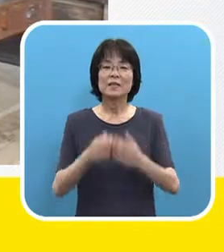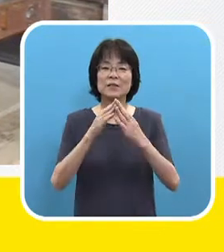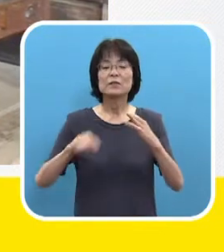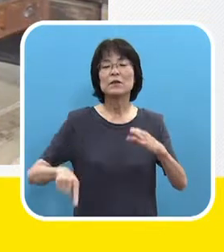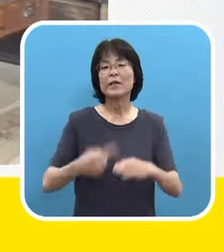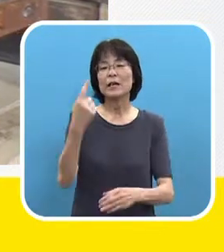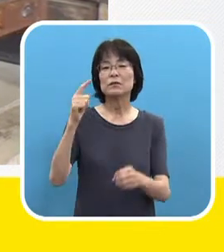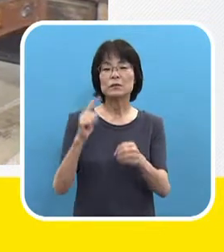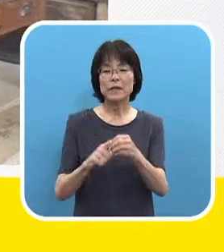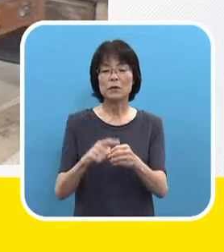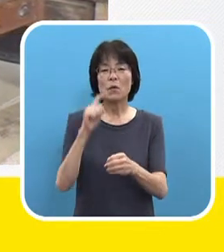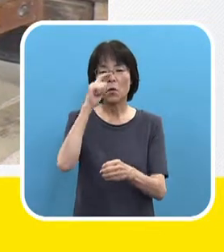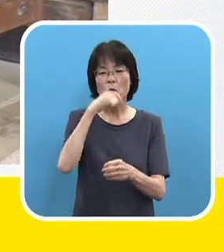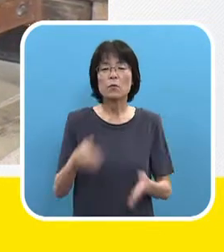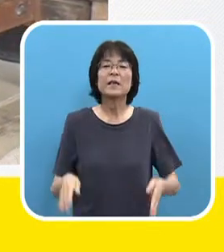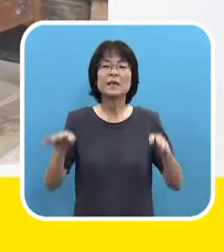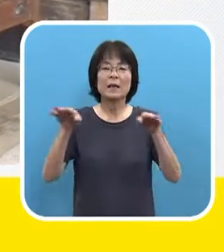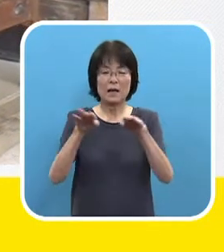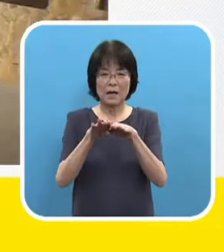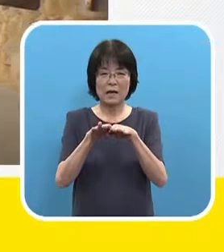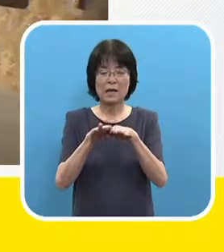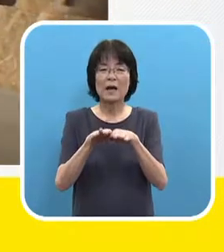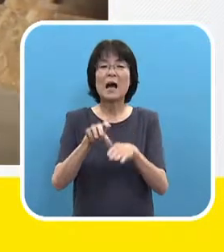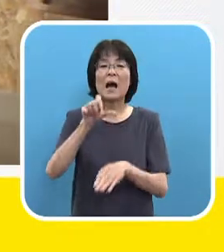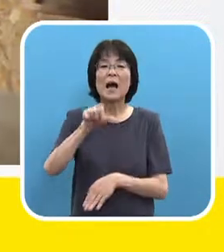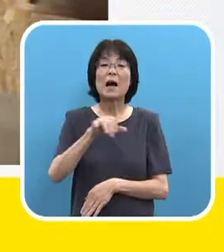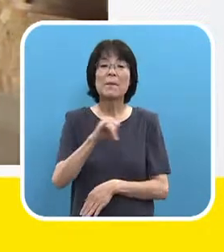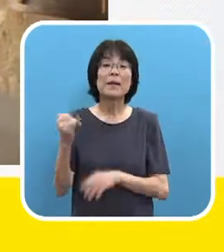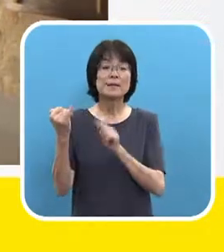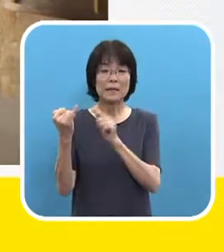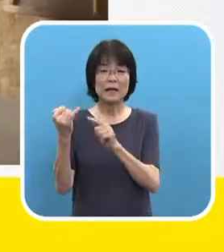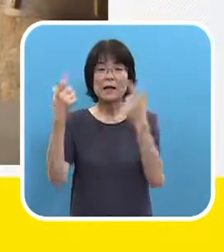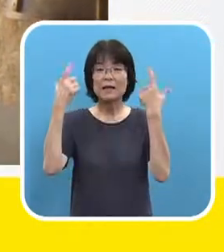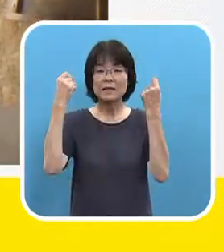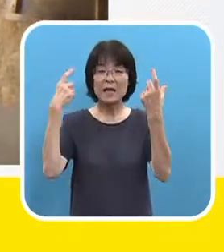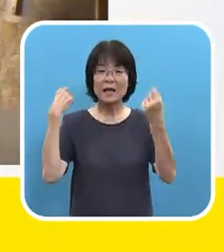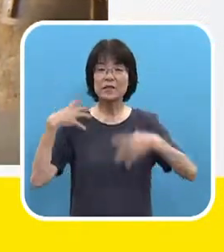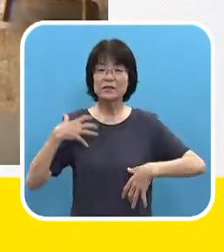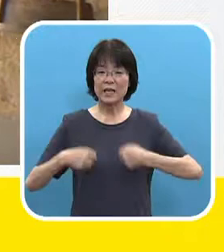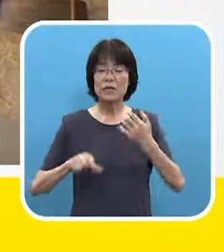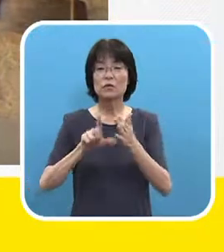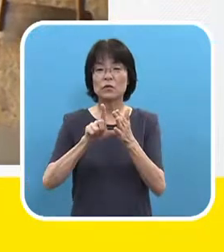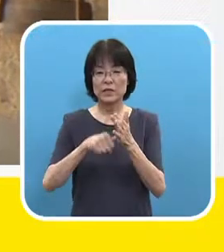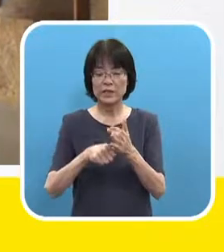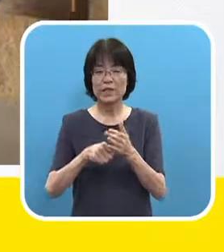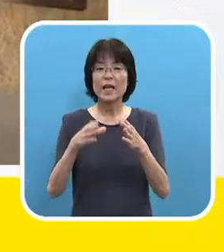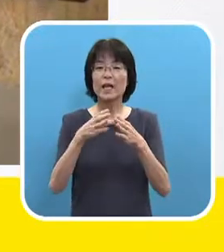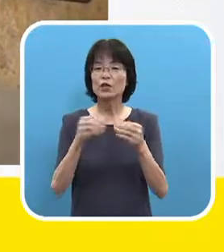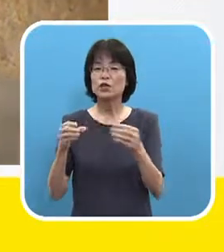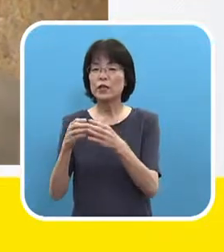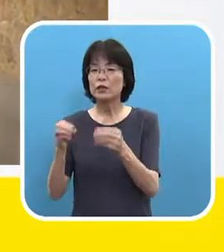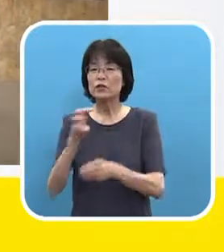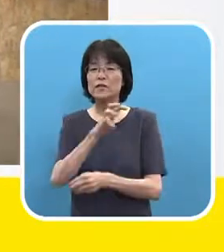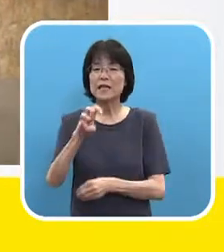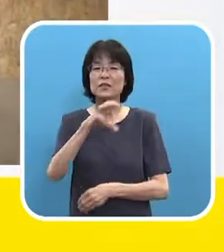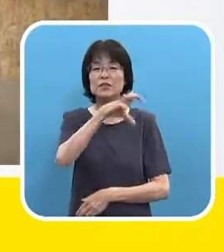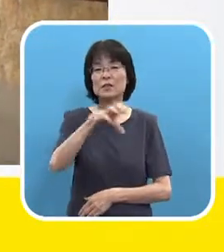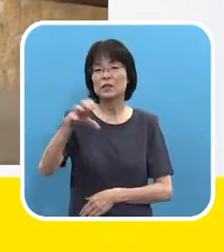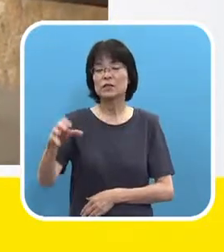築100年の古民家なんだ。実は阿部さん、大学在学中に30カ国を旅したん